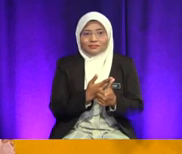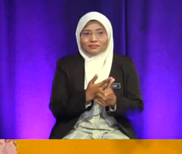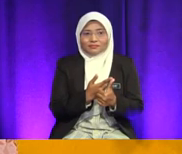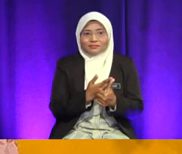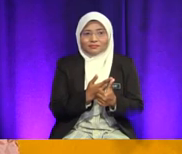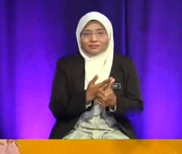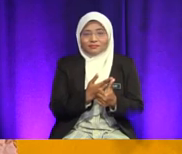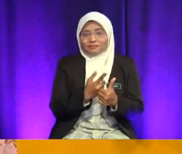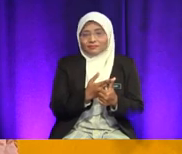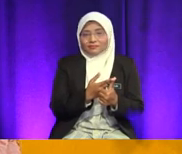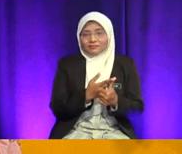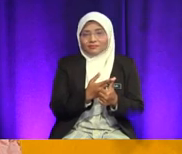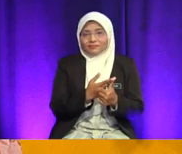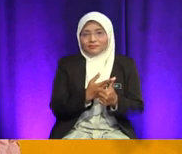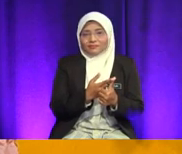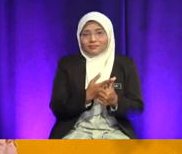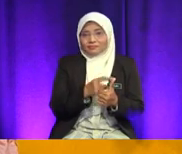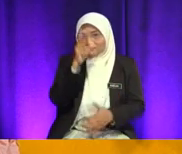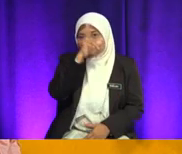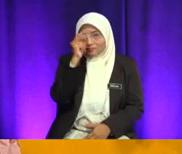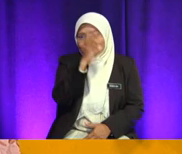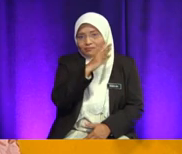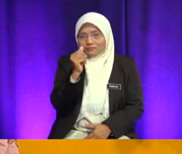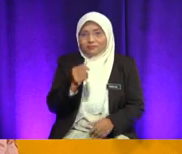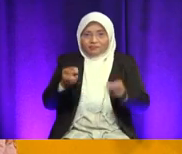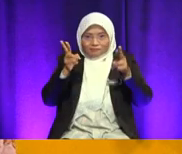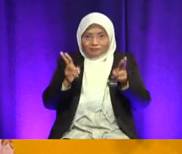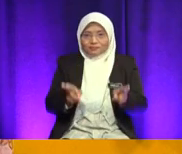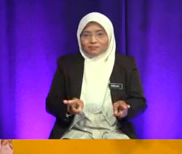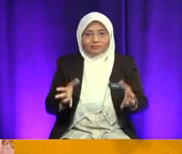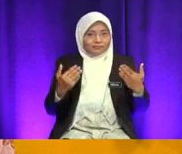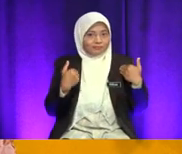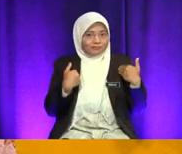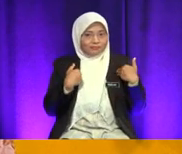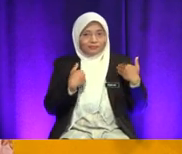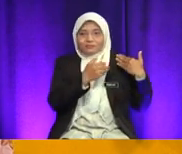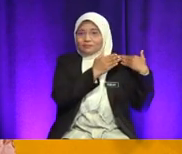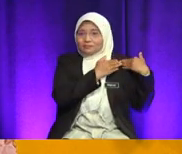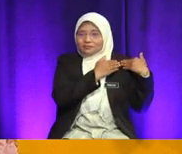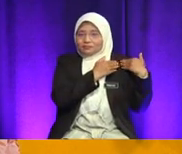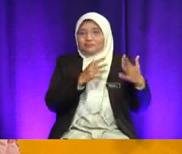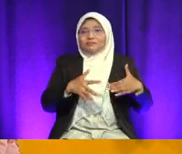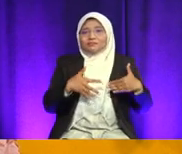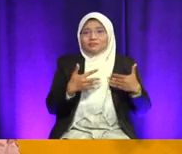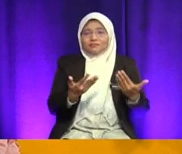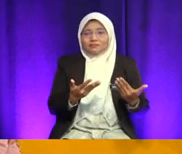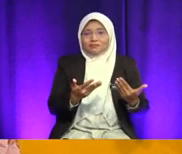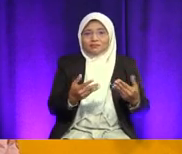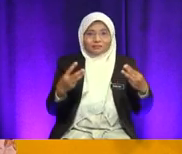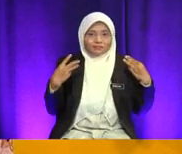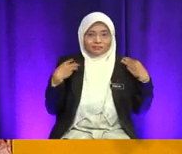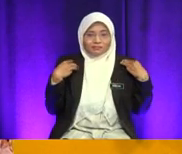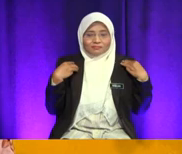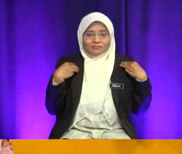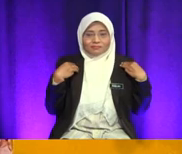ekonomi maknanya pemerintah dan rakyat mempunyai peranan bagi mewujudkan kestabilan politik